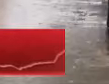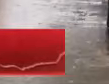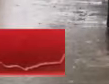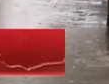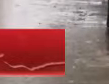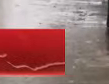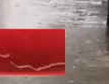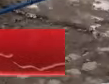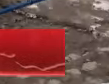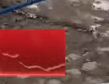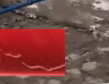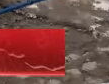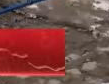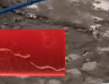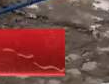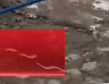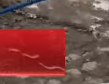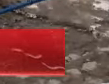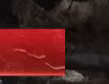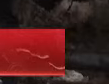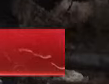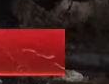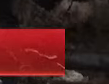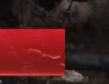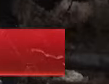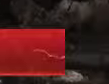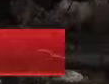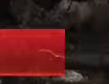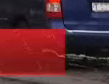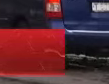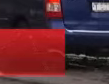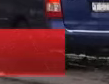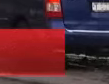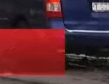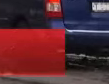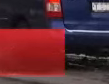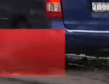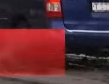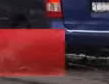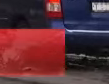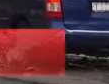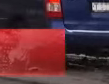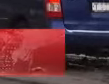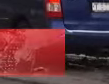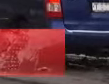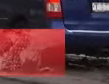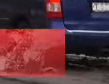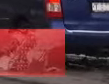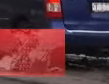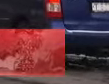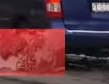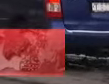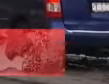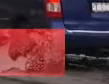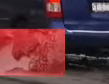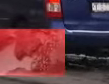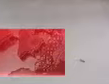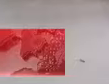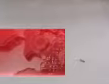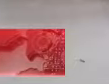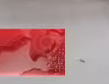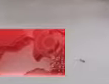Снежный коллапс. Первый снег в Петропавловске вызвал километровые очереди на шиномонтаж. Автомобилисты готовы часами стоять в очереди,